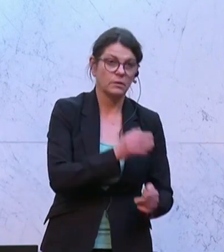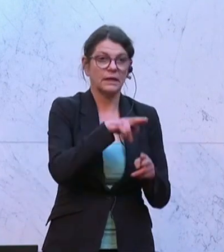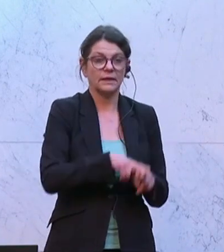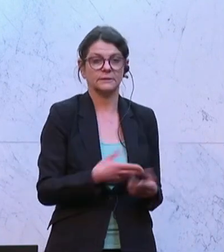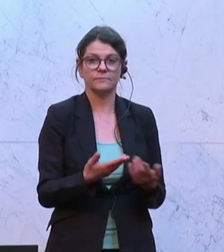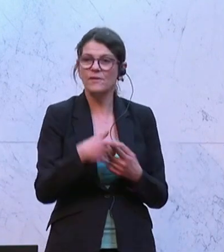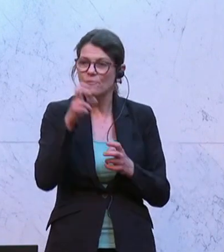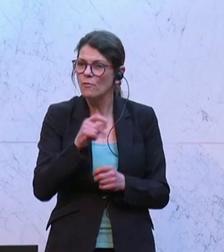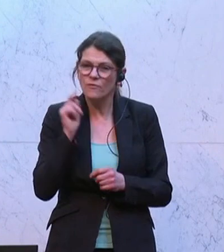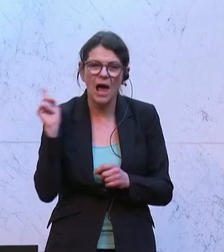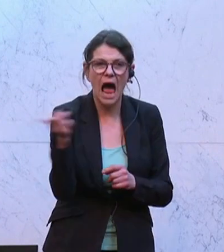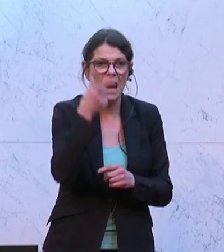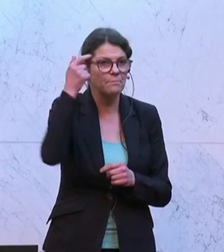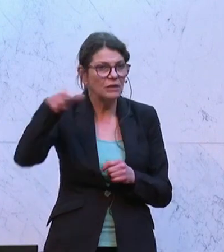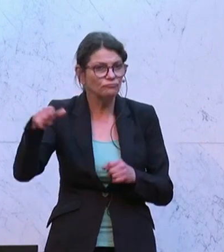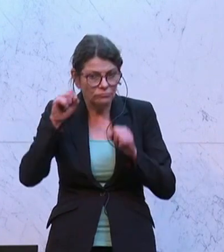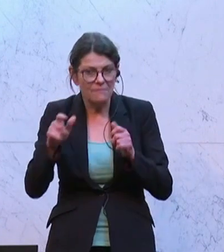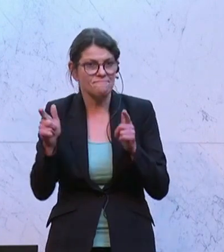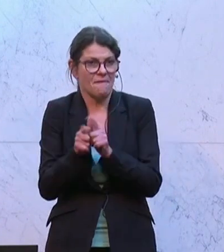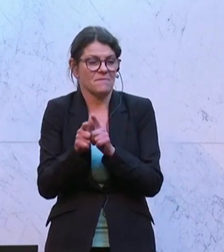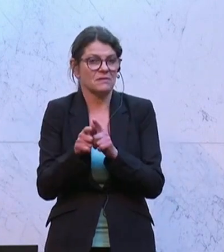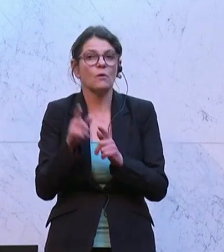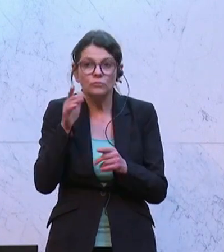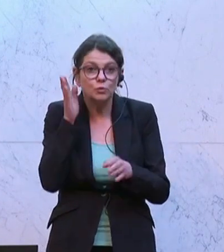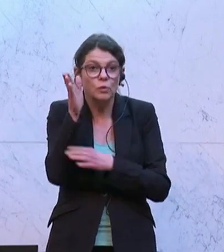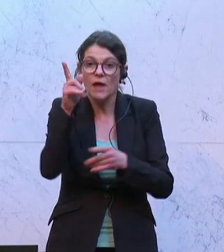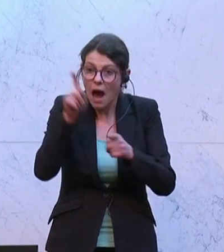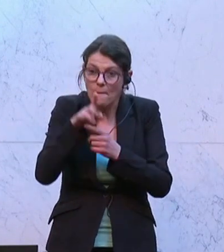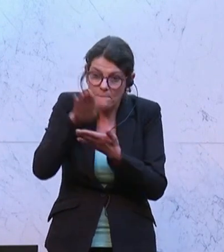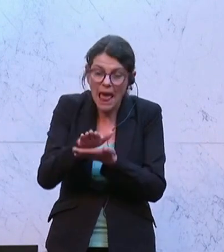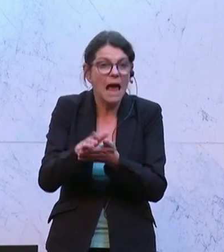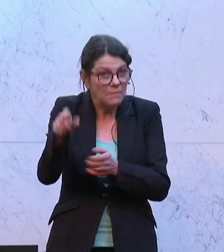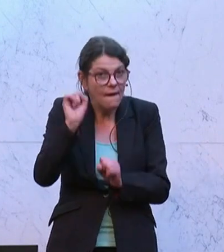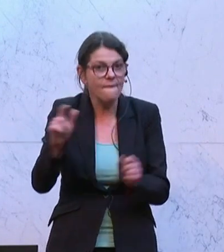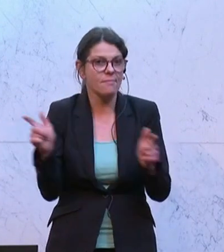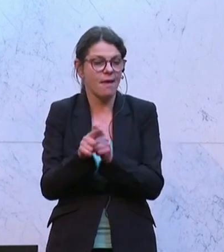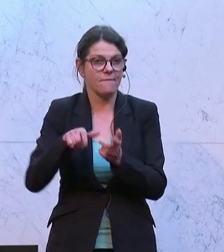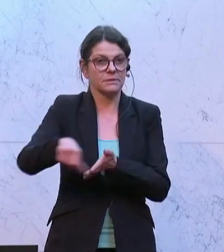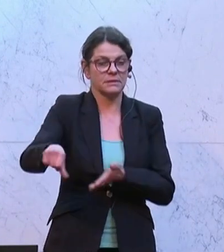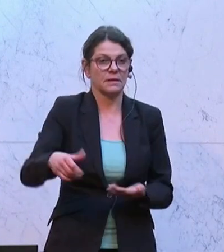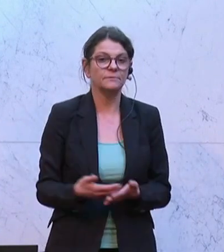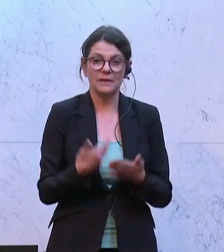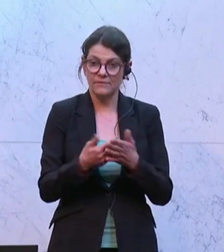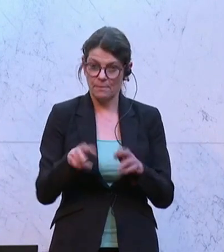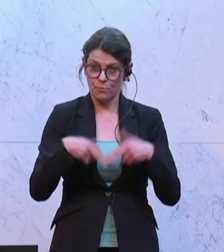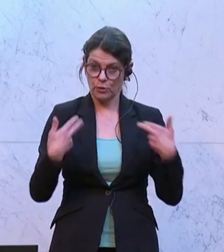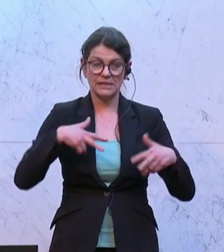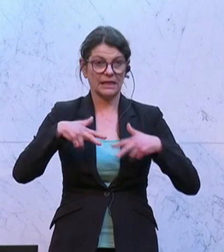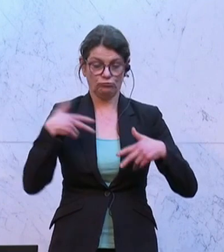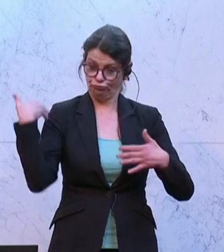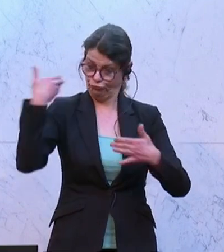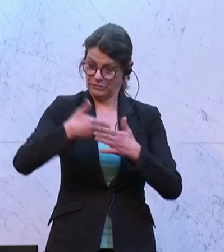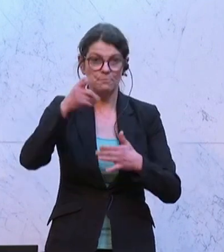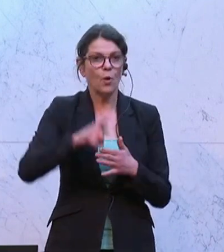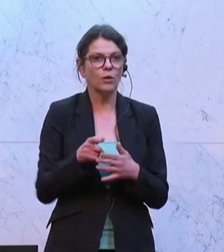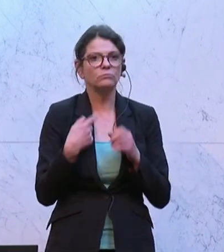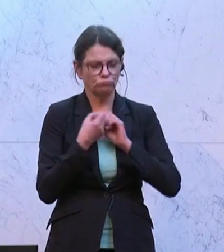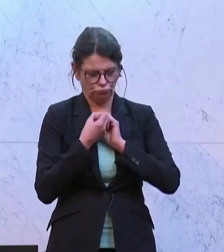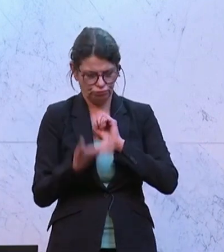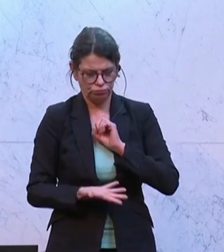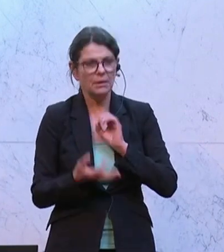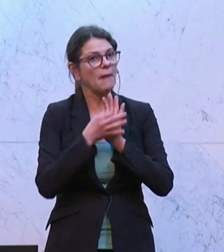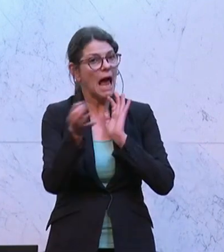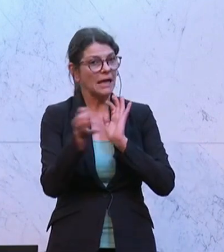Menschen leistbar sein und dauerhaft leistbar bleiben. Und genau deshalb haben wir in dieser Bundesregierung in den vergangenen Monaten eine Reihe von